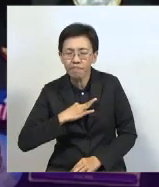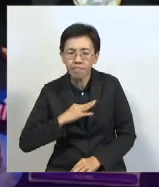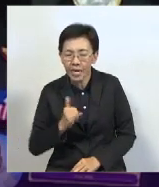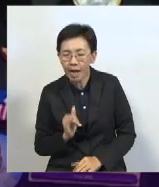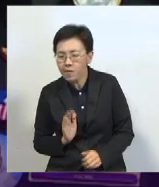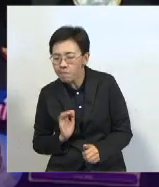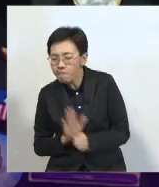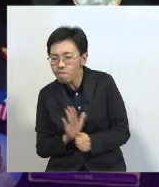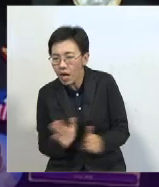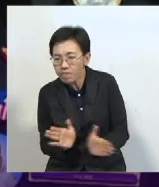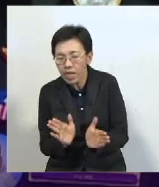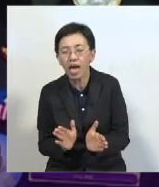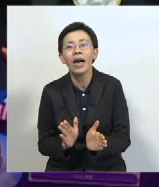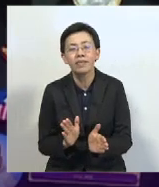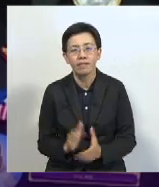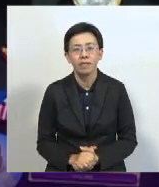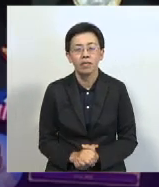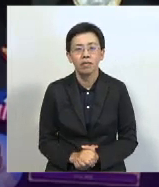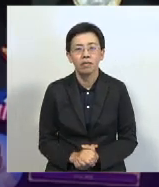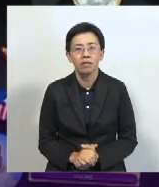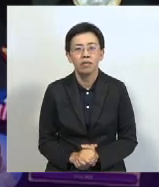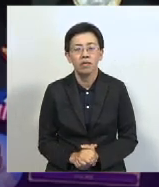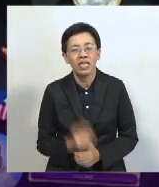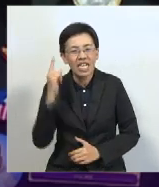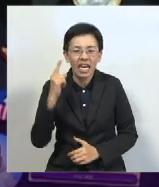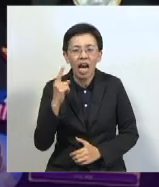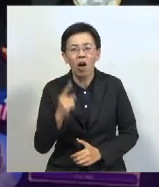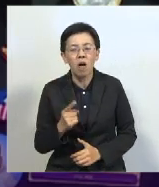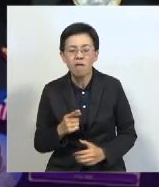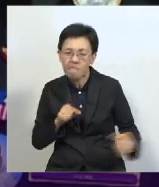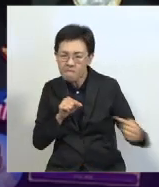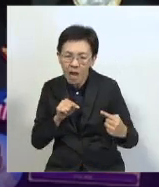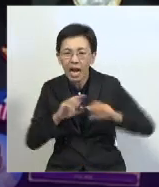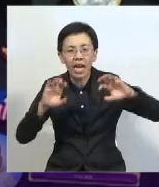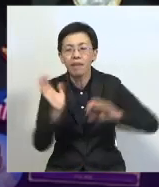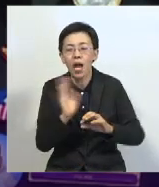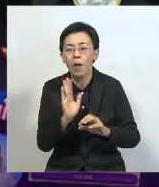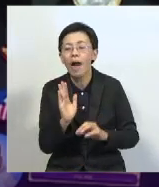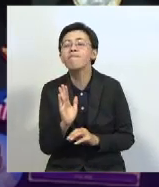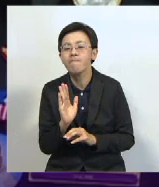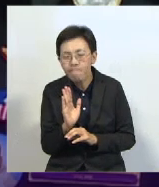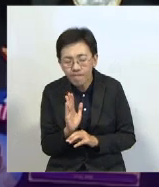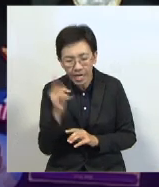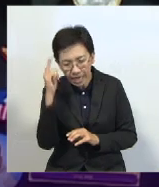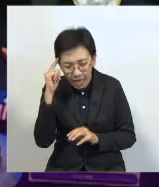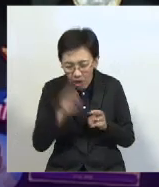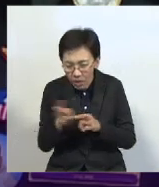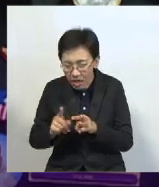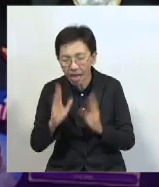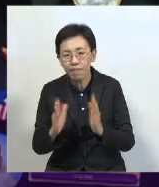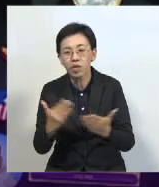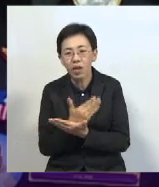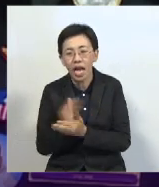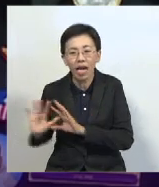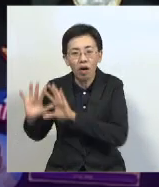อยู่เบื้องหลังไม่ออกมาต่อสู้ไม่สามารถที่จะออกมาต่อสู้กับภาครัฐได้โดยตรงก็จะต้องมีการสร้างเป็นตัวแทน